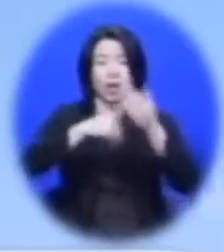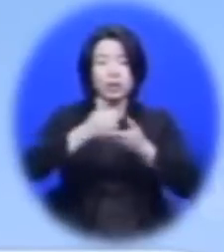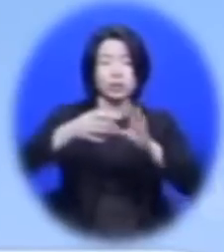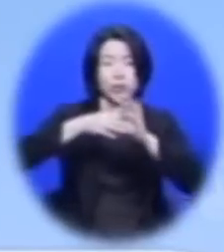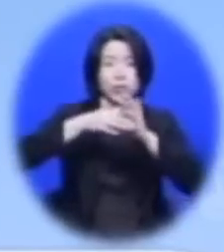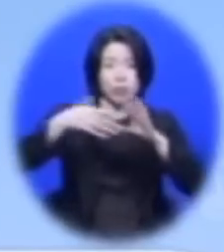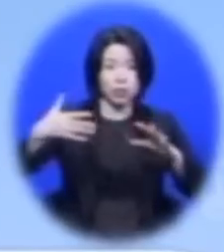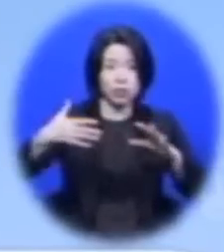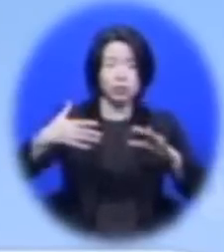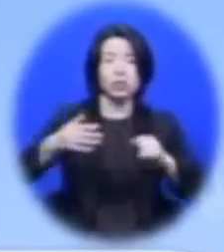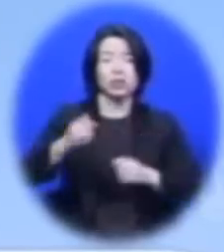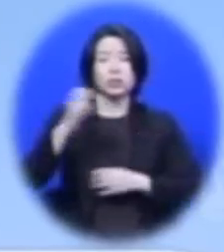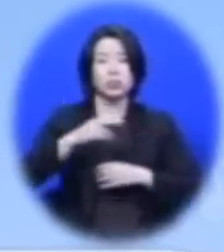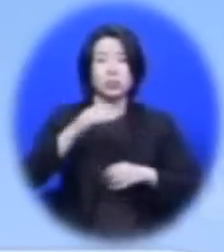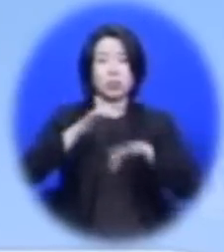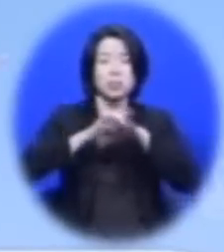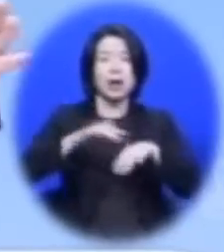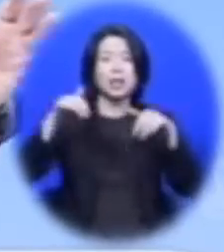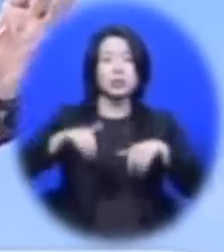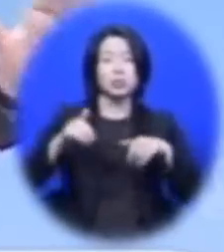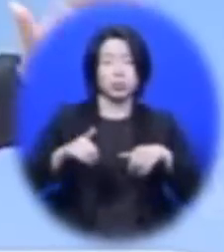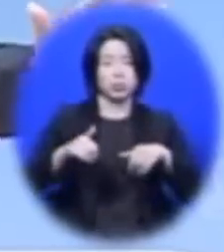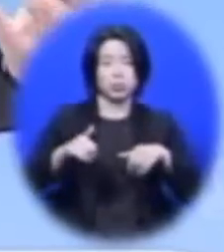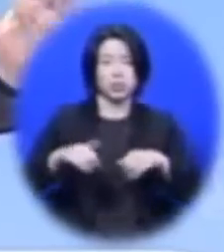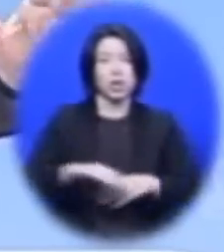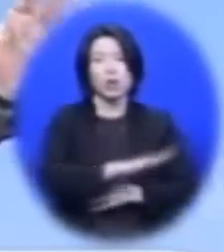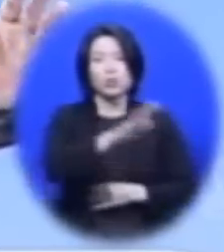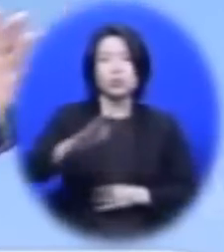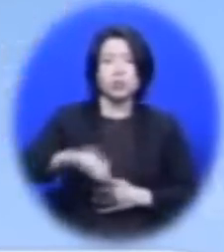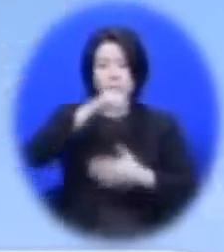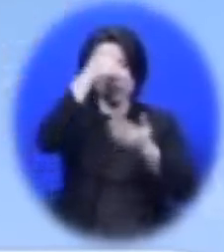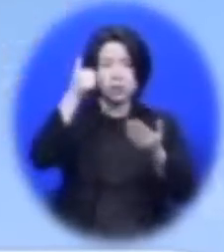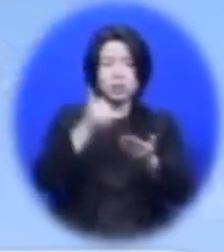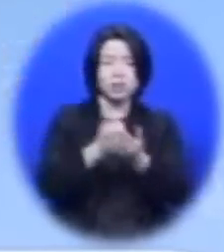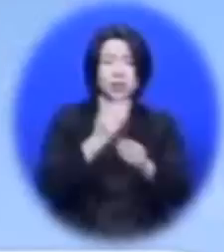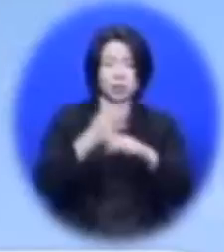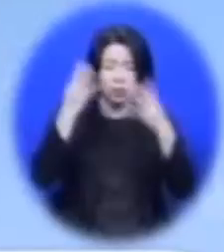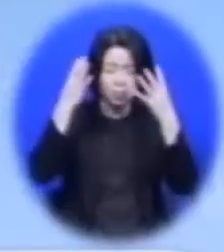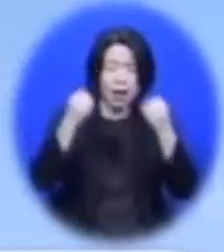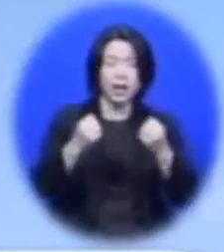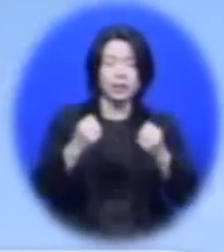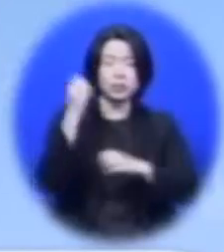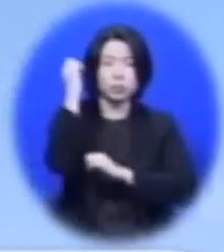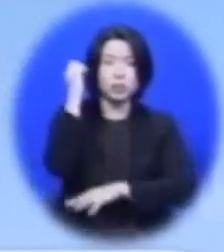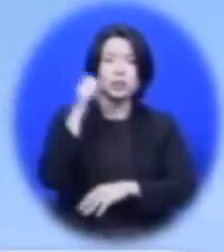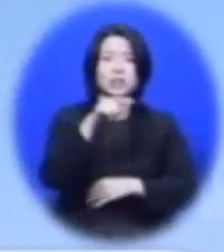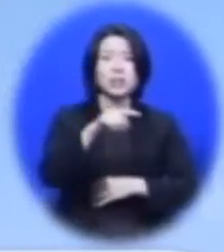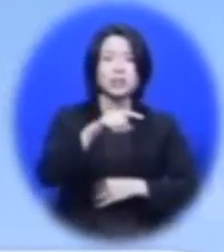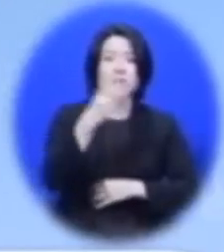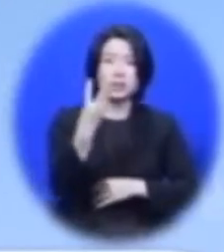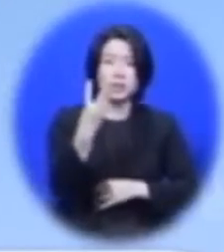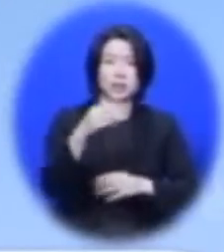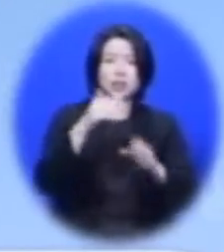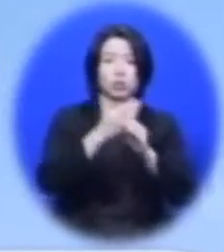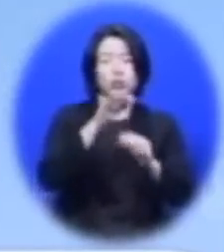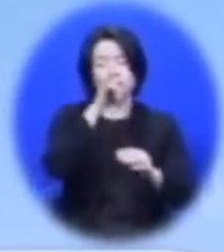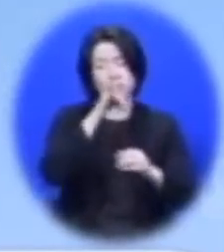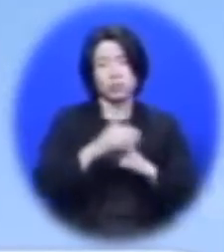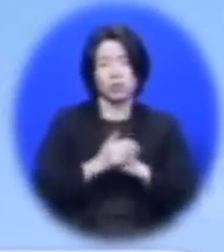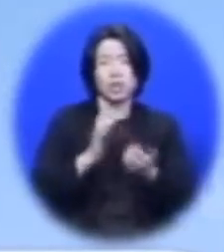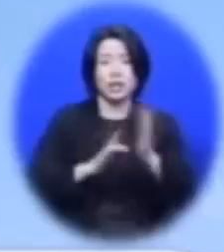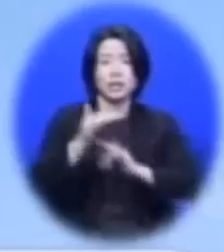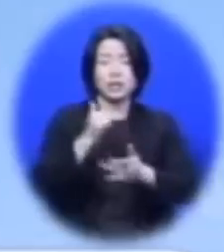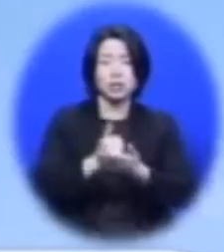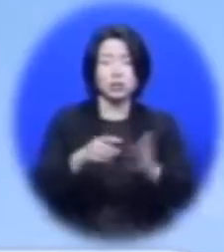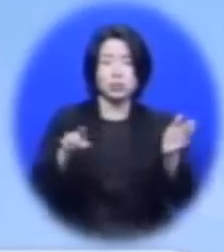것이 우리 인생 가운데 수많은 문제들이 다 원인이 거기에 있습니다. 예수를